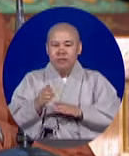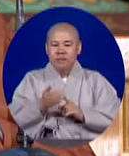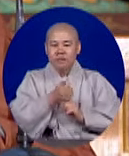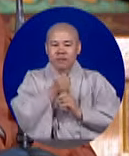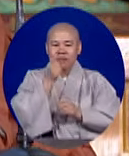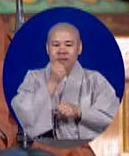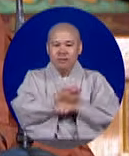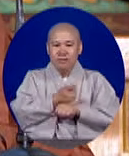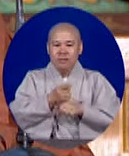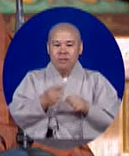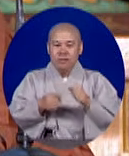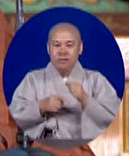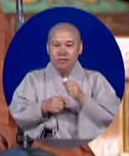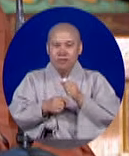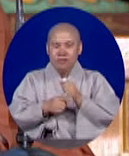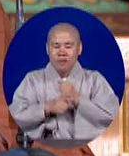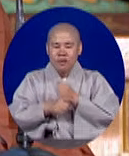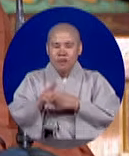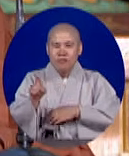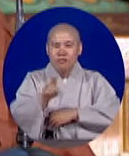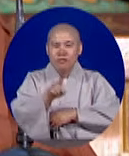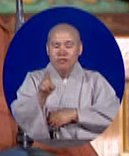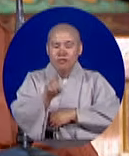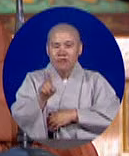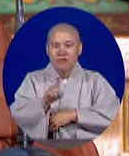불성이라는 게 이게 도대체 뭐냐?